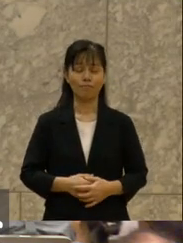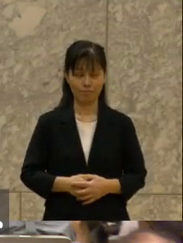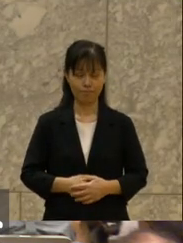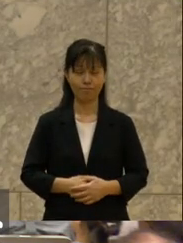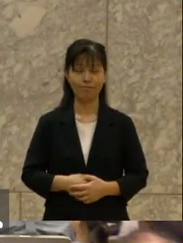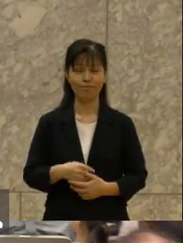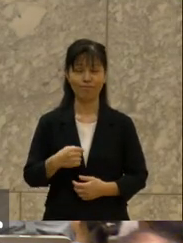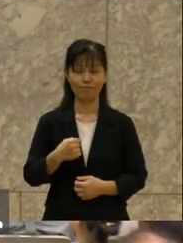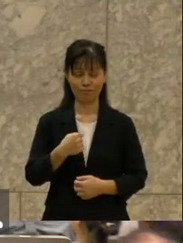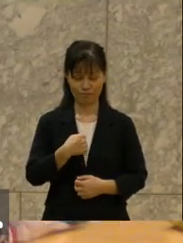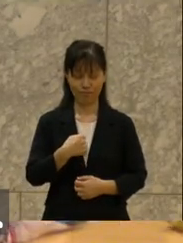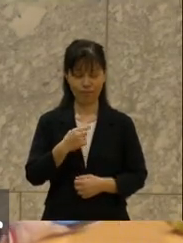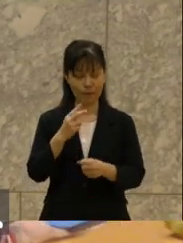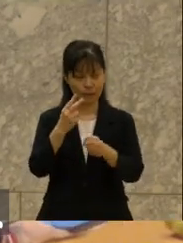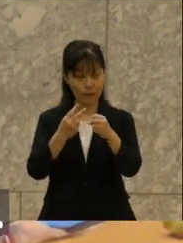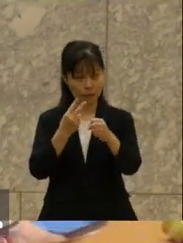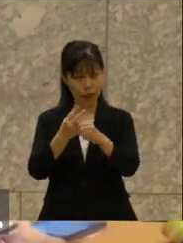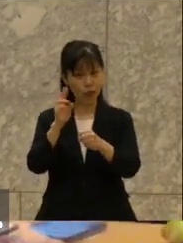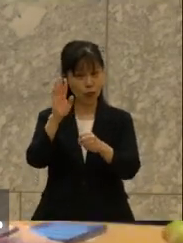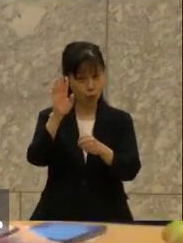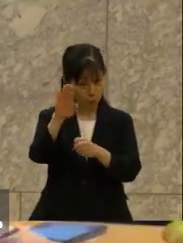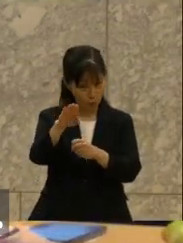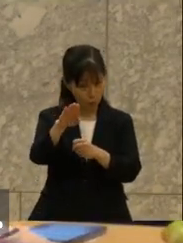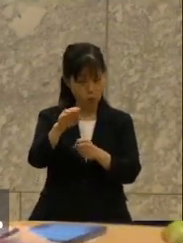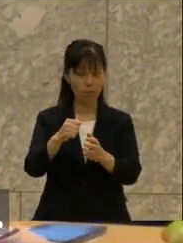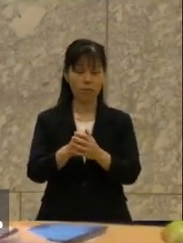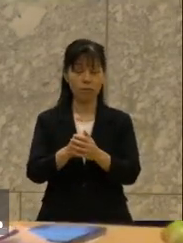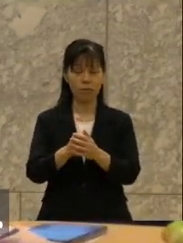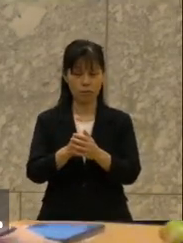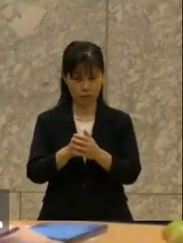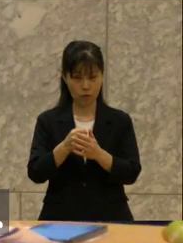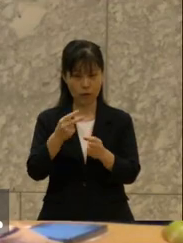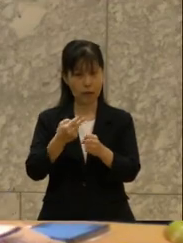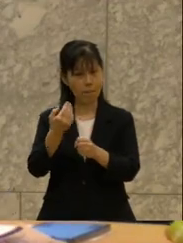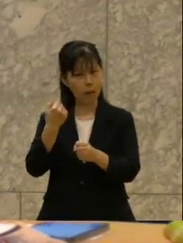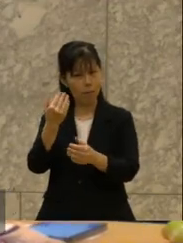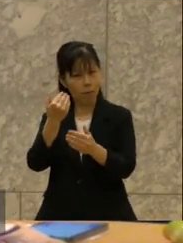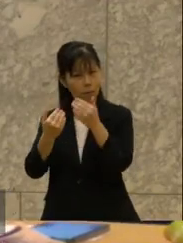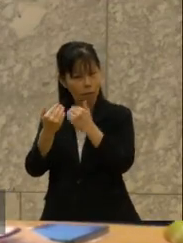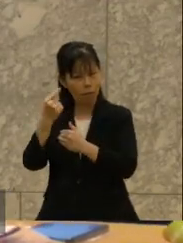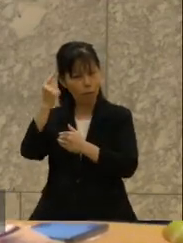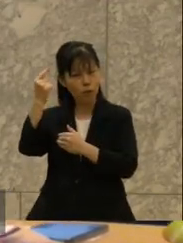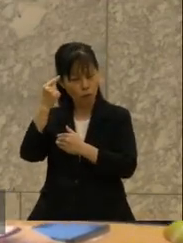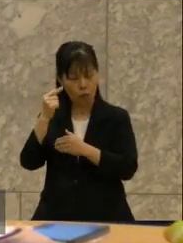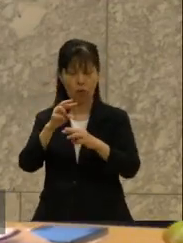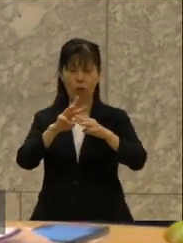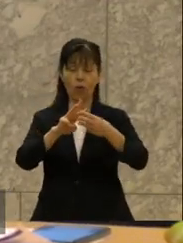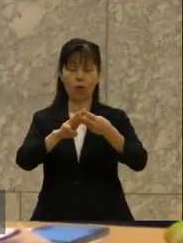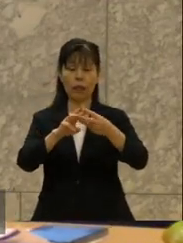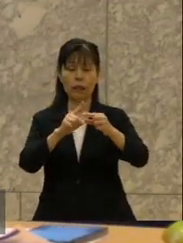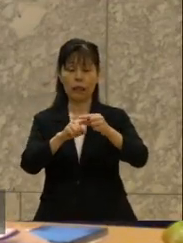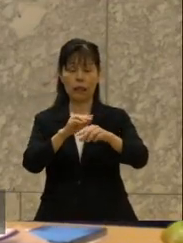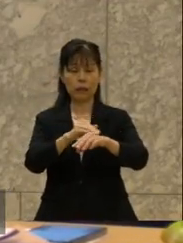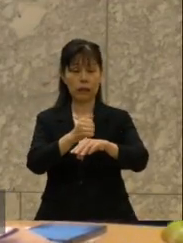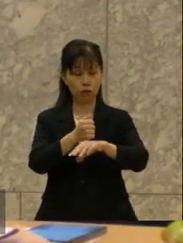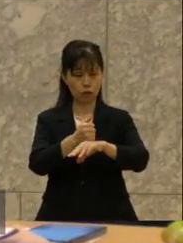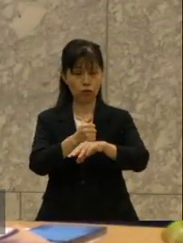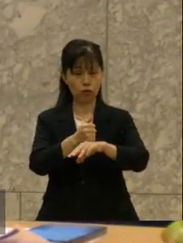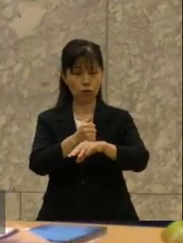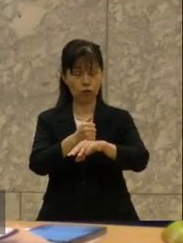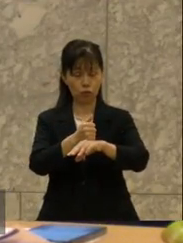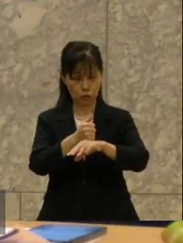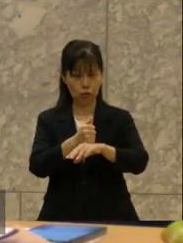そうですね2年後ということで逆に2年前は遡りますと田中選手が14分59で